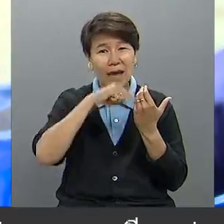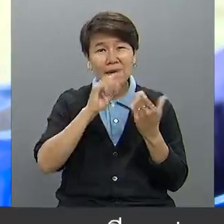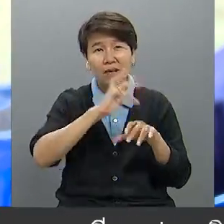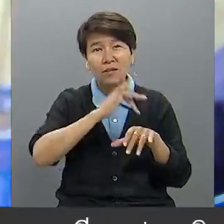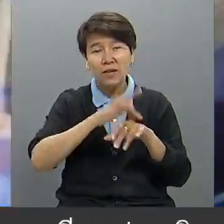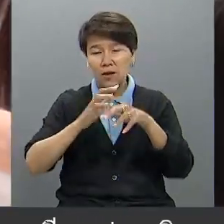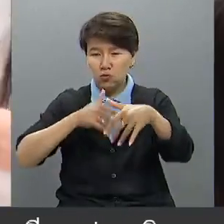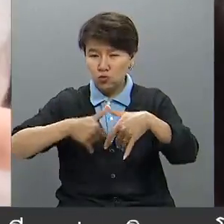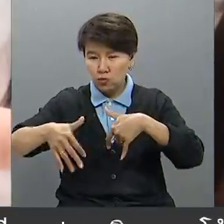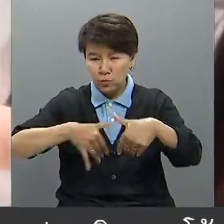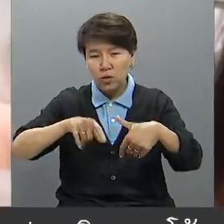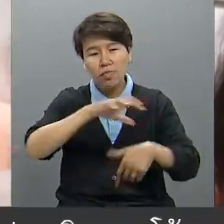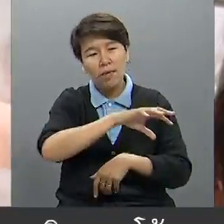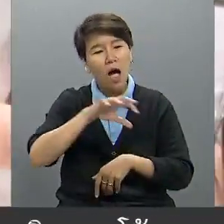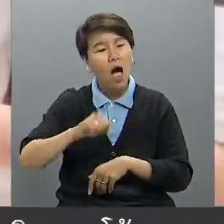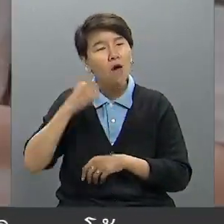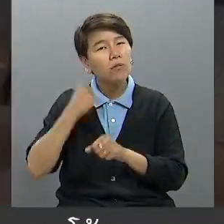ำค่ะ